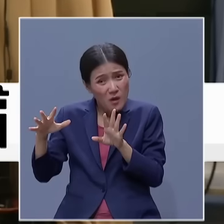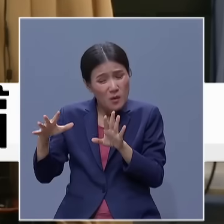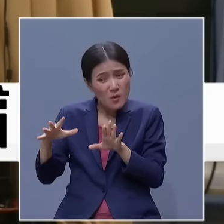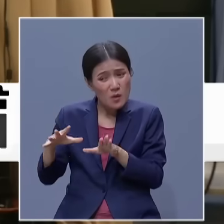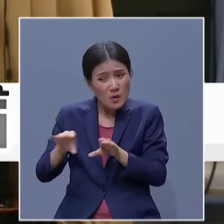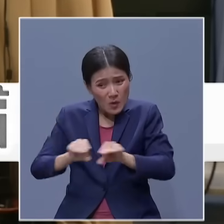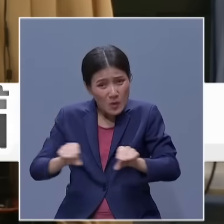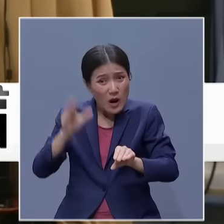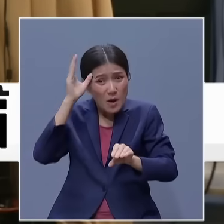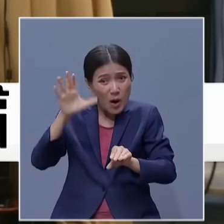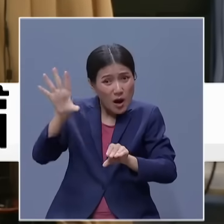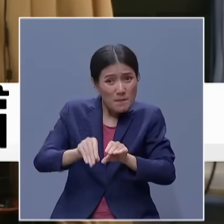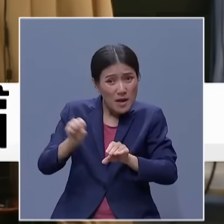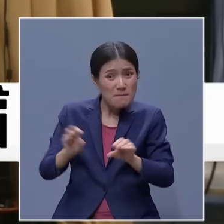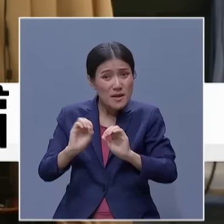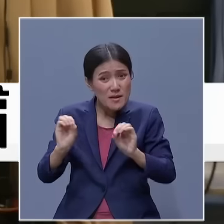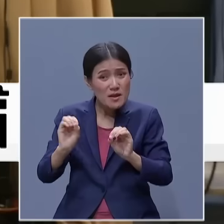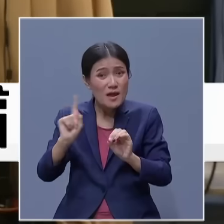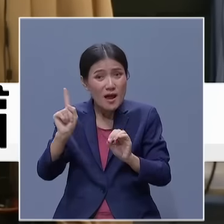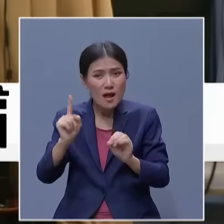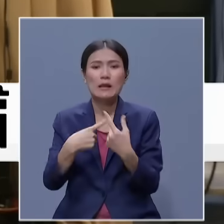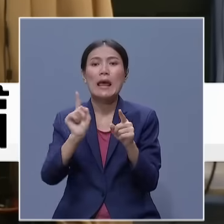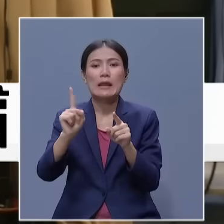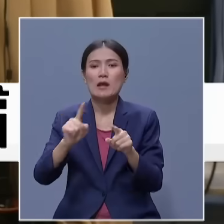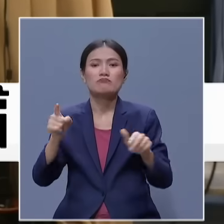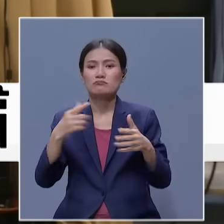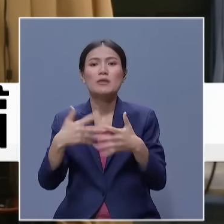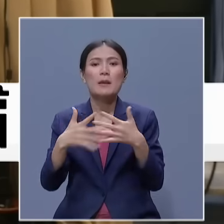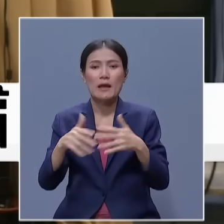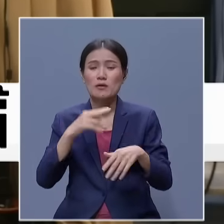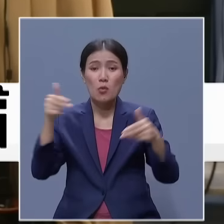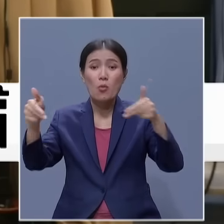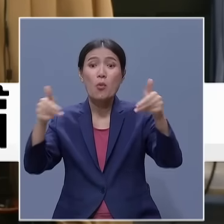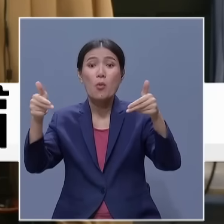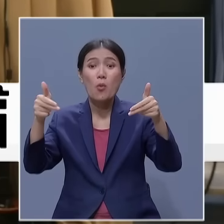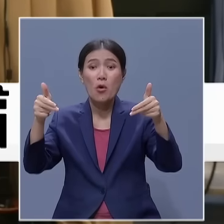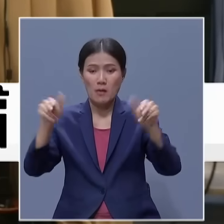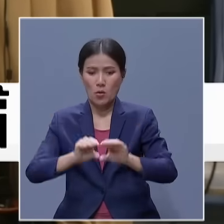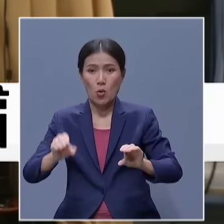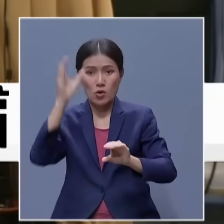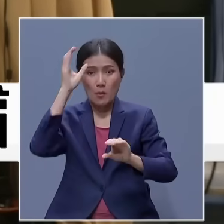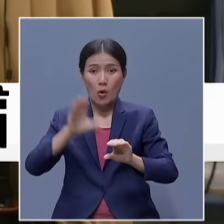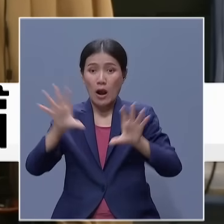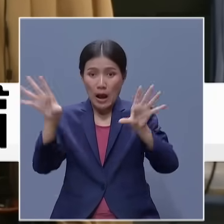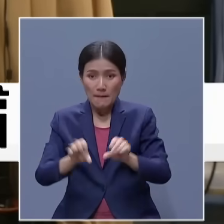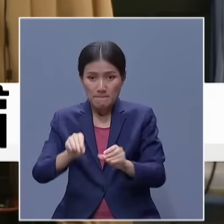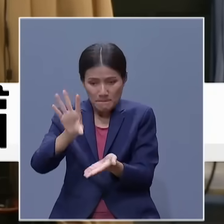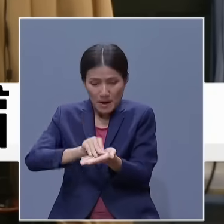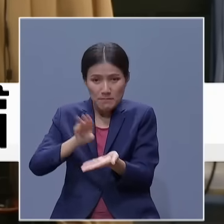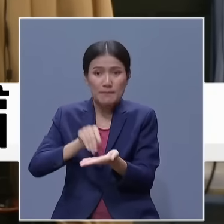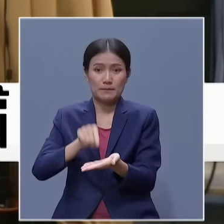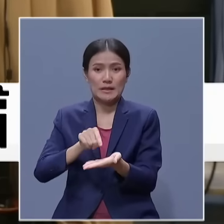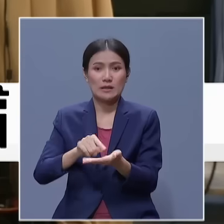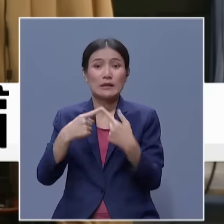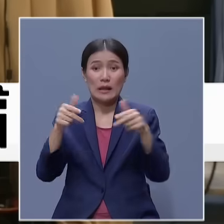ยังไงแต่ว่าไม่ว่าจะยังไงนะคะเซิร์ฟเวอร์มันมาจากตัวเดียวกันถูกไหมคือถ้ากู้เซิร์ฟเวอร์ได้มันก็สามารถที่จะเห็นแต่ปรากฏว่าไอ้กล้องสองตัว